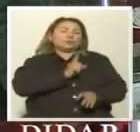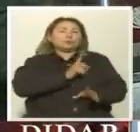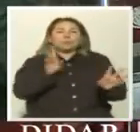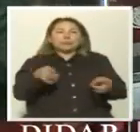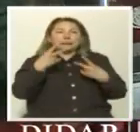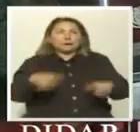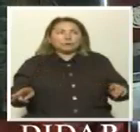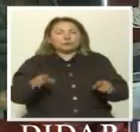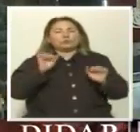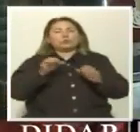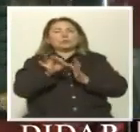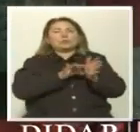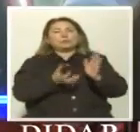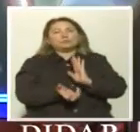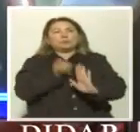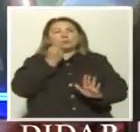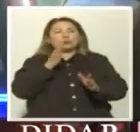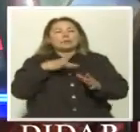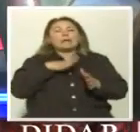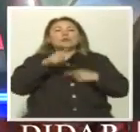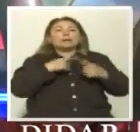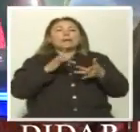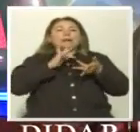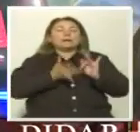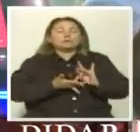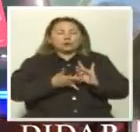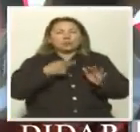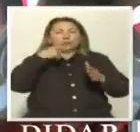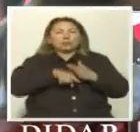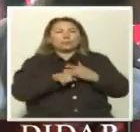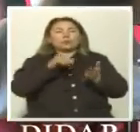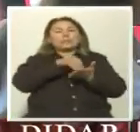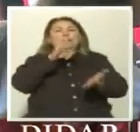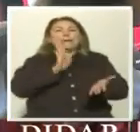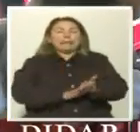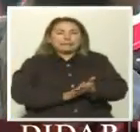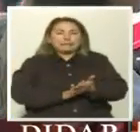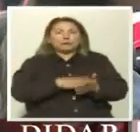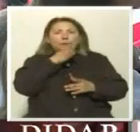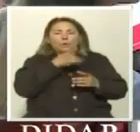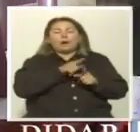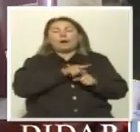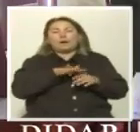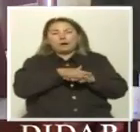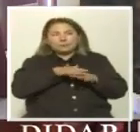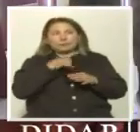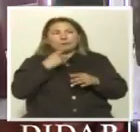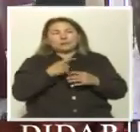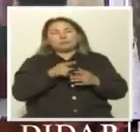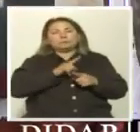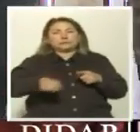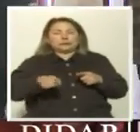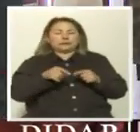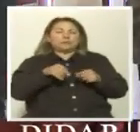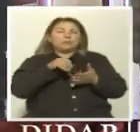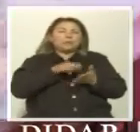қауіпсіз тіркелуге мүмкіндігі бар. Қазір электронды құрылғы тек ішкі рейстерді ғана тіркейді. Алдағы уақытта халықаралық бағыттарды да рәсімдейтін